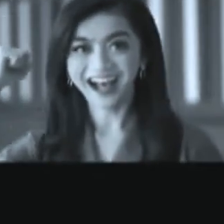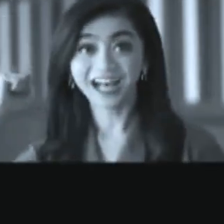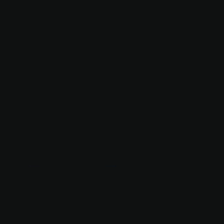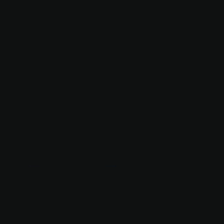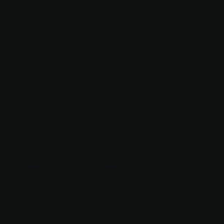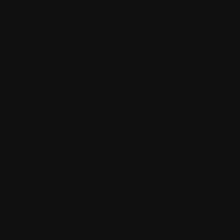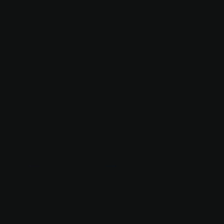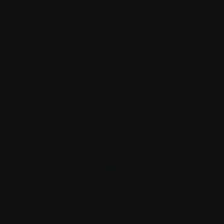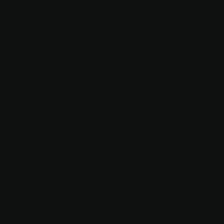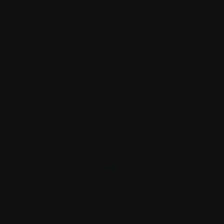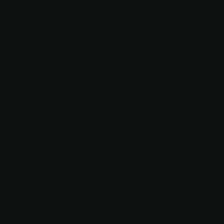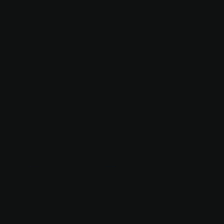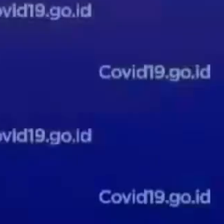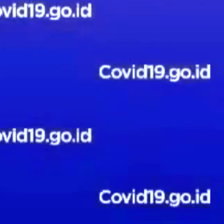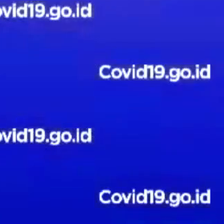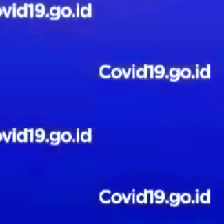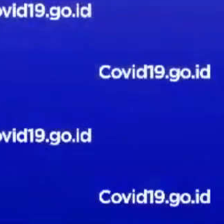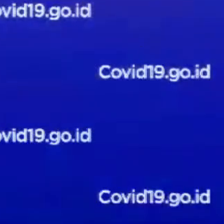Hi